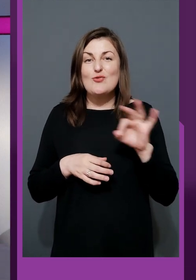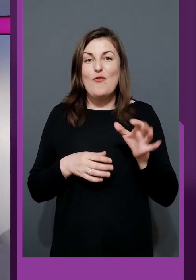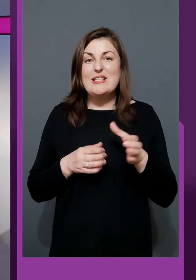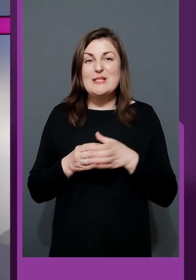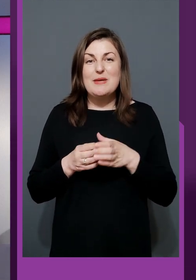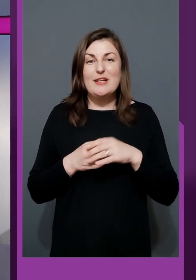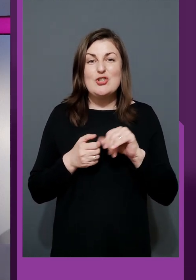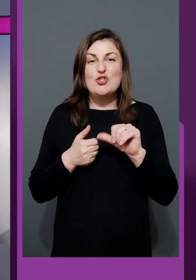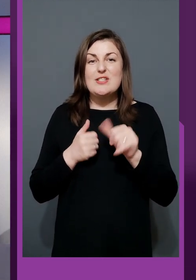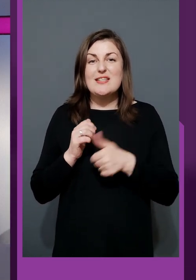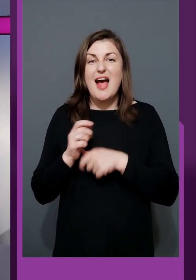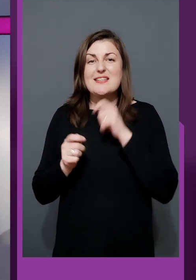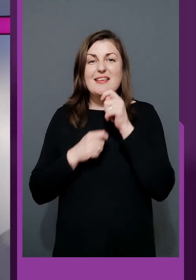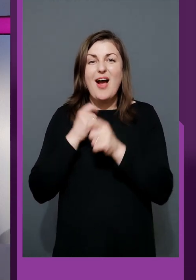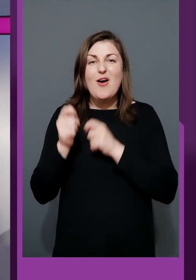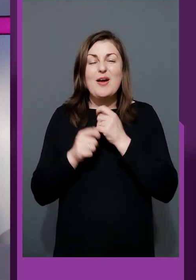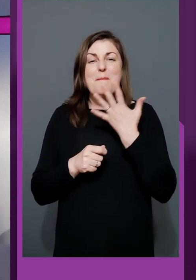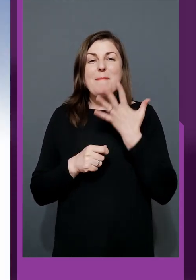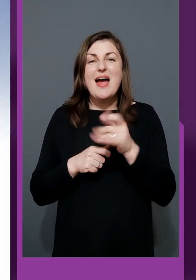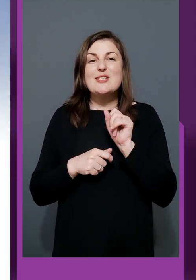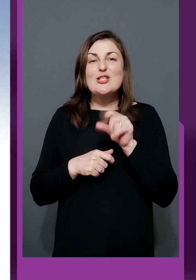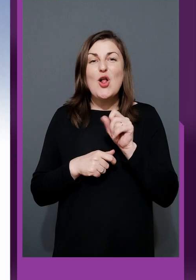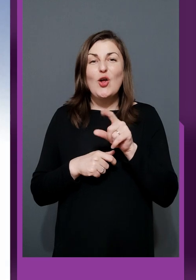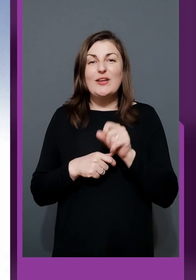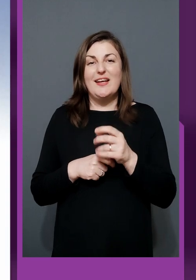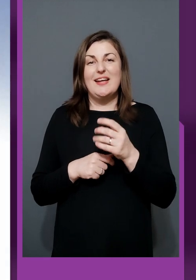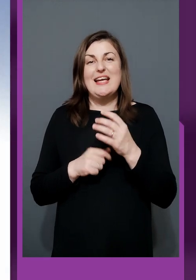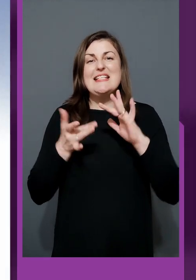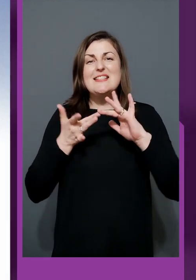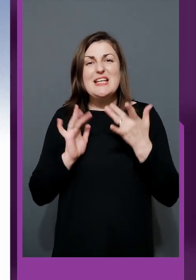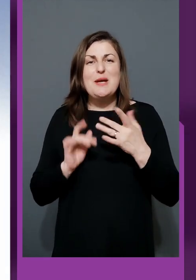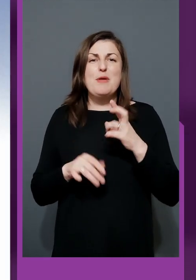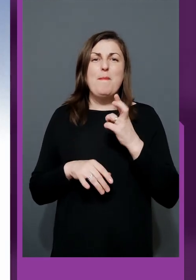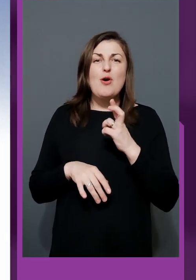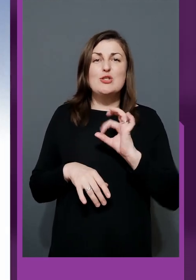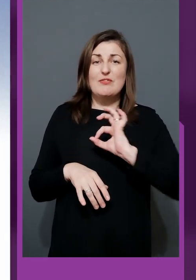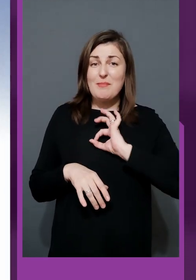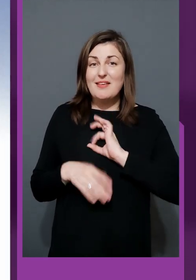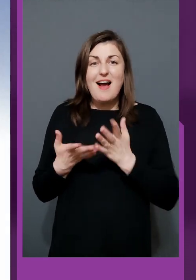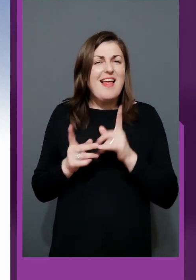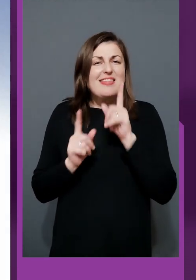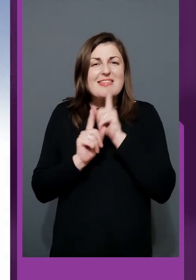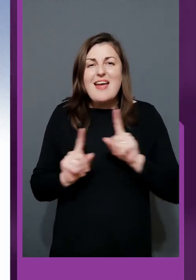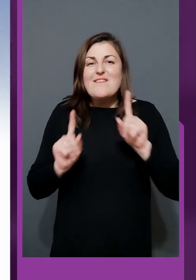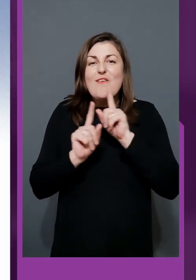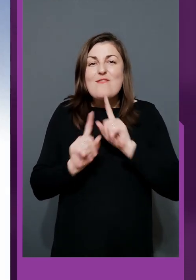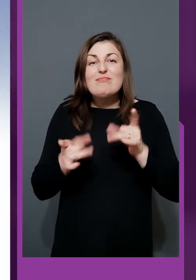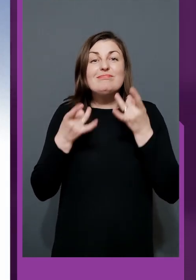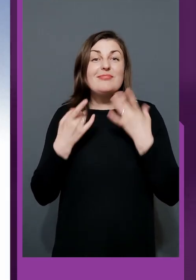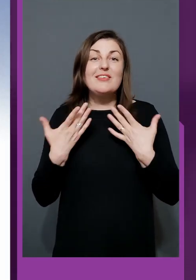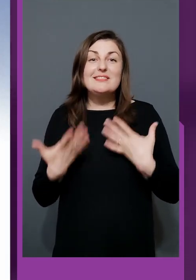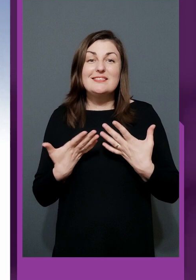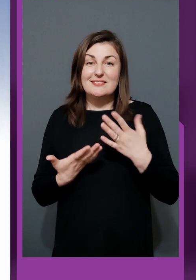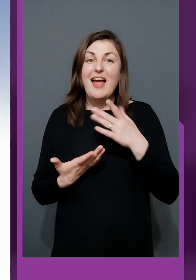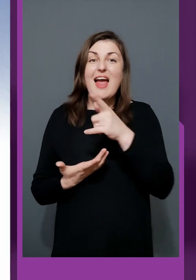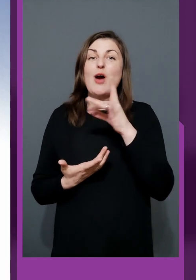збірній 16 нагород п'ять золотих срібні бронзові медалі ну дивовижно просто от